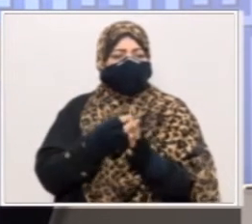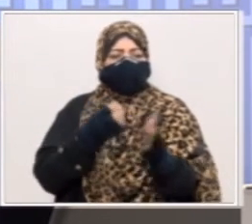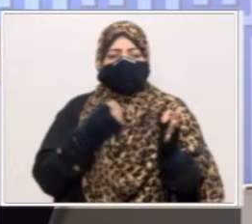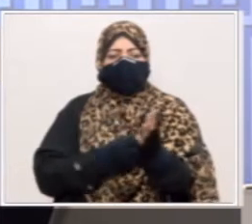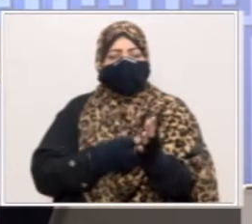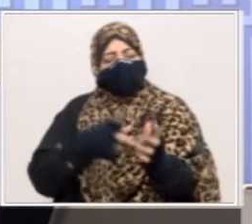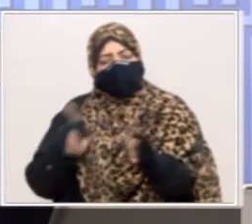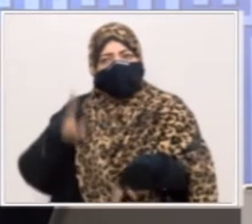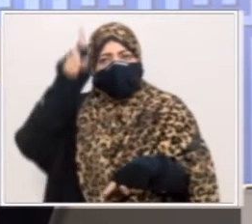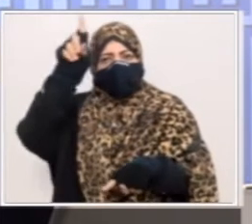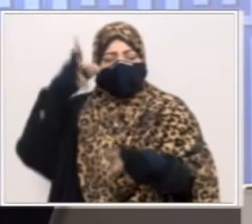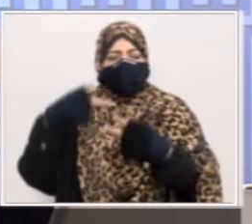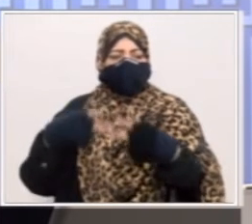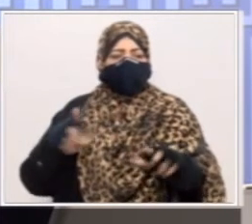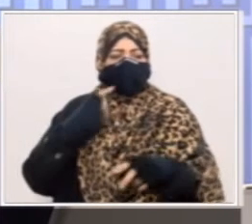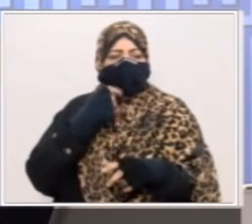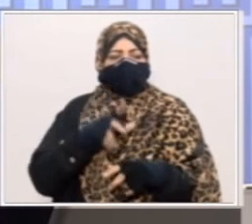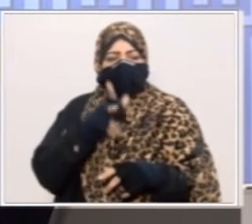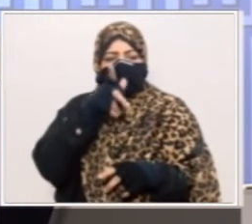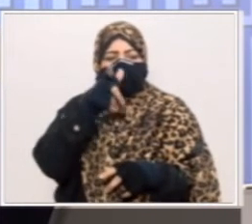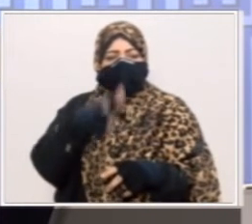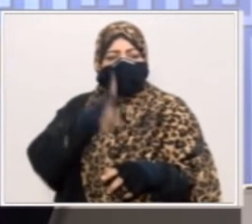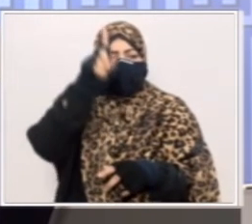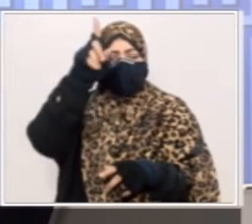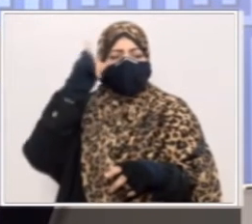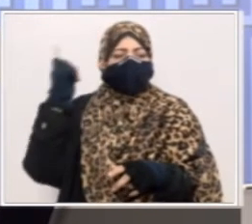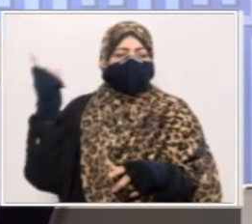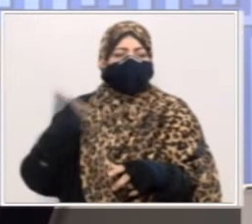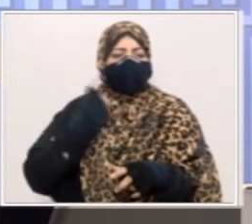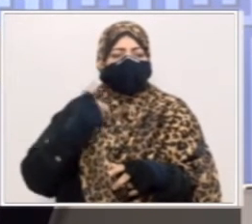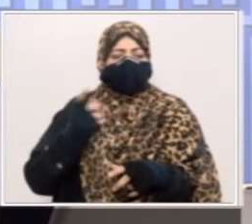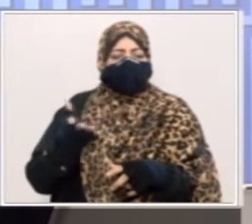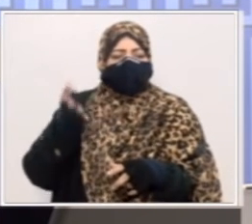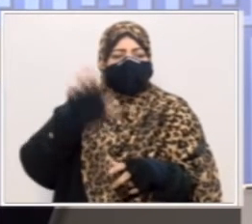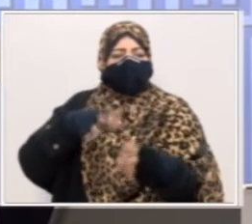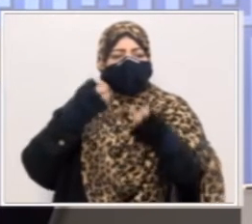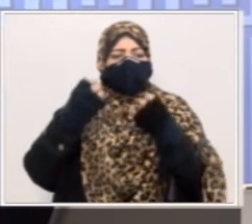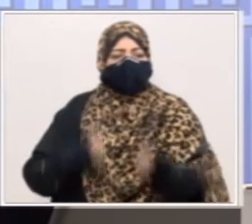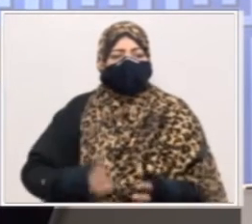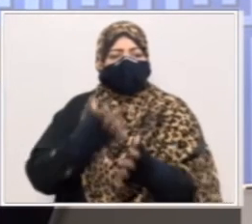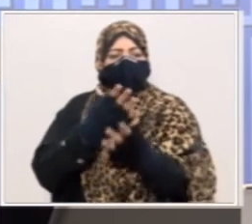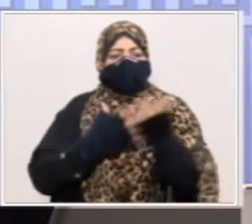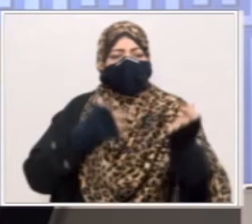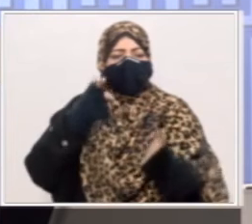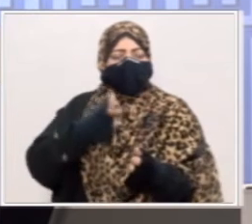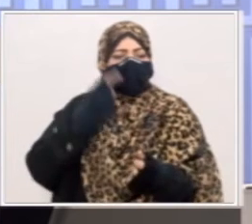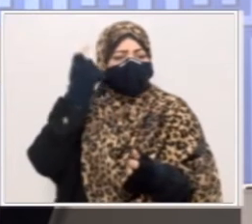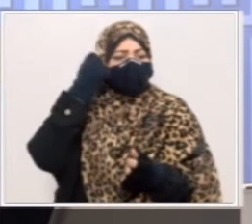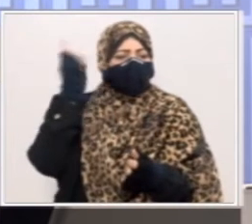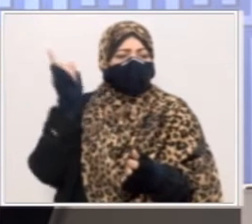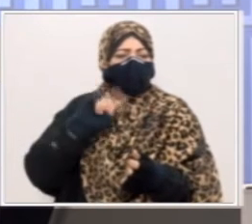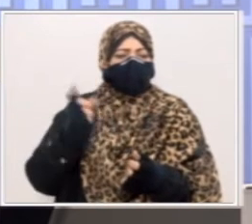عز وجل: قد خسر الذين قتلوا أولادهم سفها بغير علم. قد خسر الذين قتلوا أولادهم